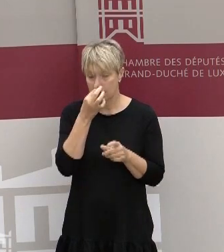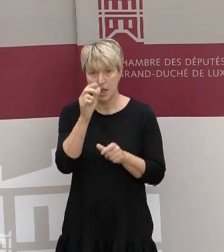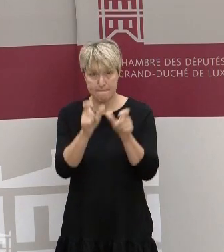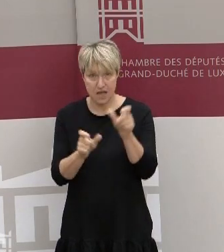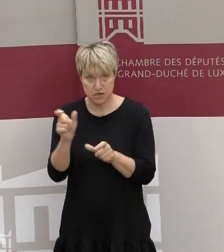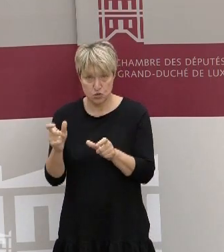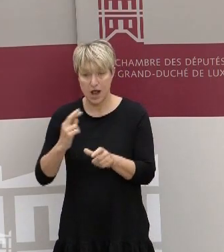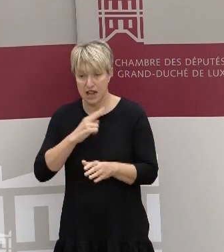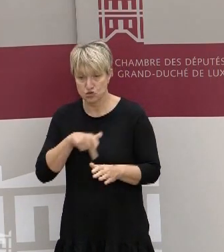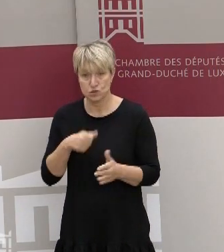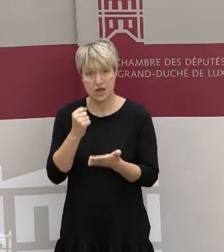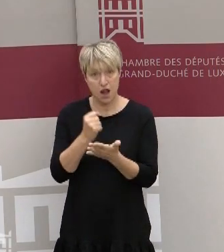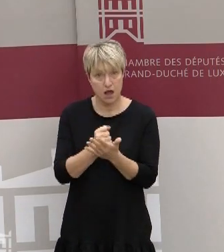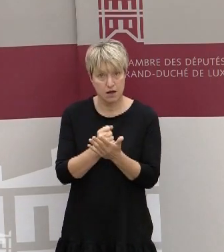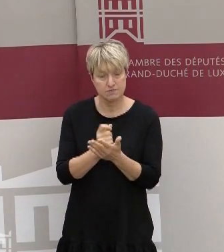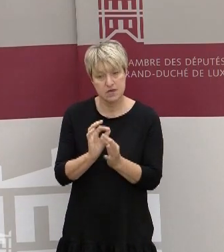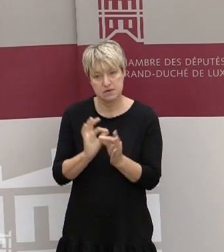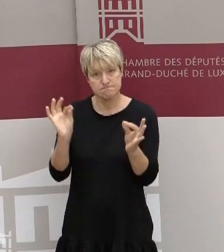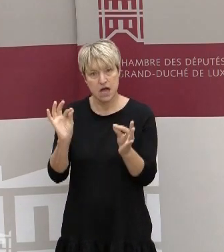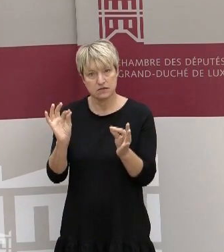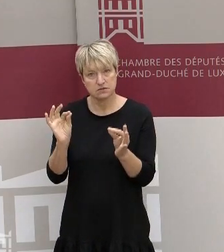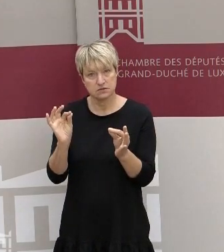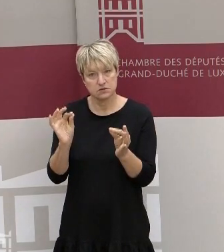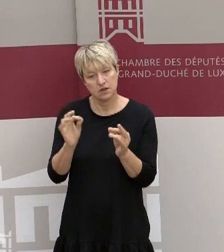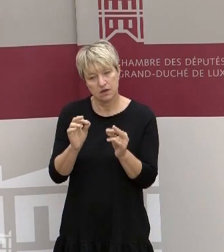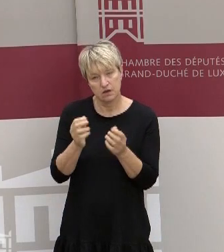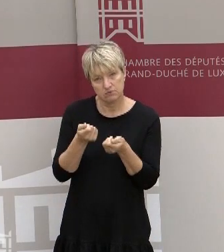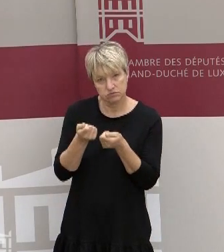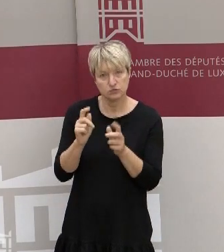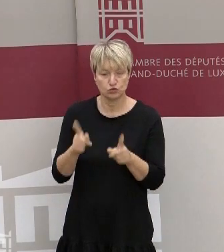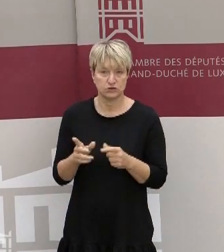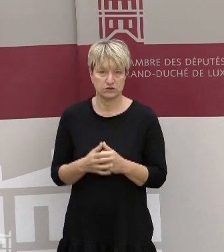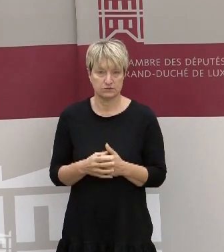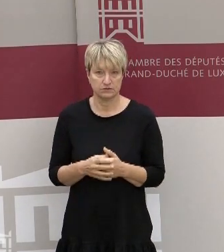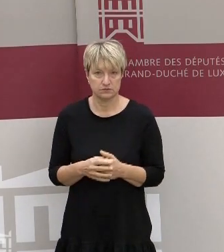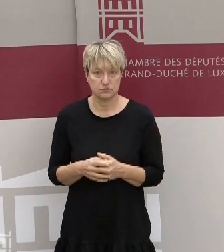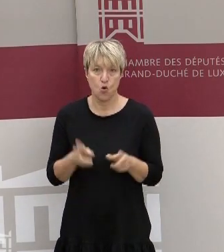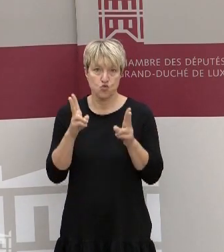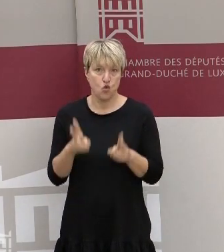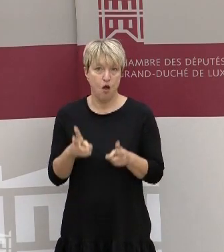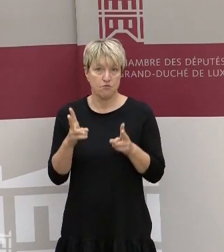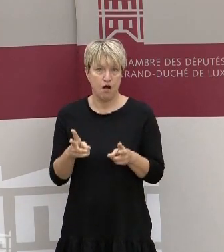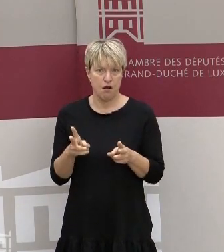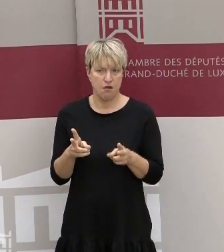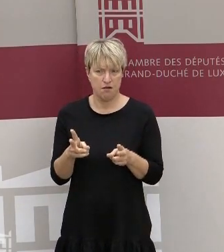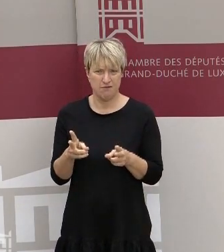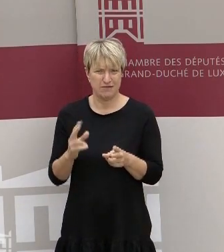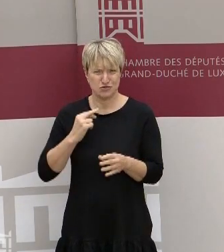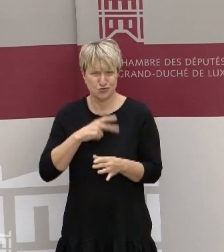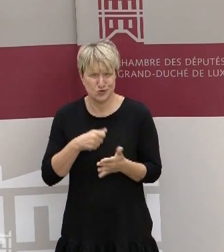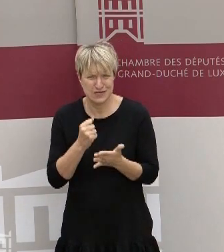Offen müssen abgeklärt gehen. Idealerweise bräuchten wir sie nicht, mit das geben wir komplett einer Budgetpolitik